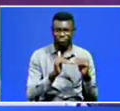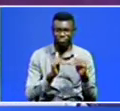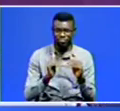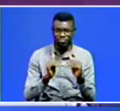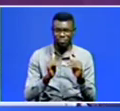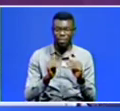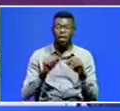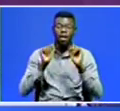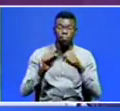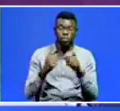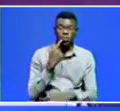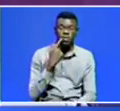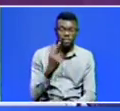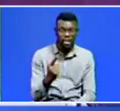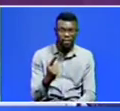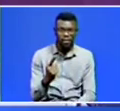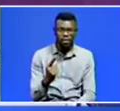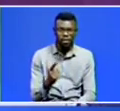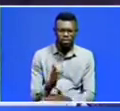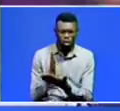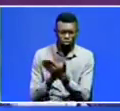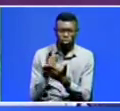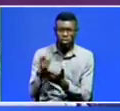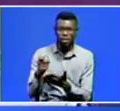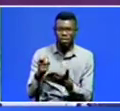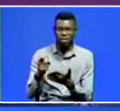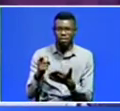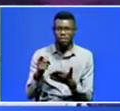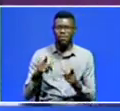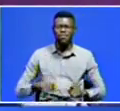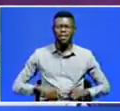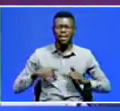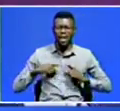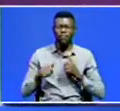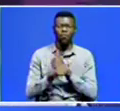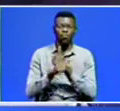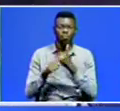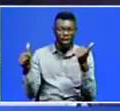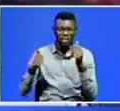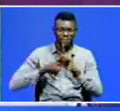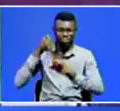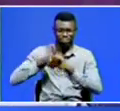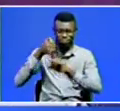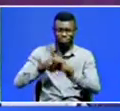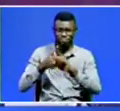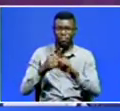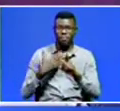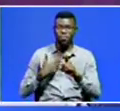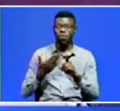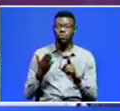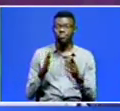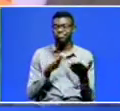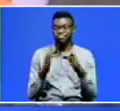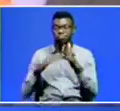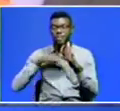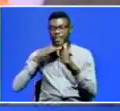Then we can say that that is the legacy that we are fighting for, that was left for by these great old men who we are saying